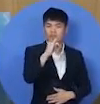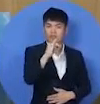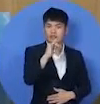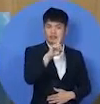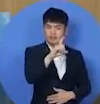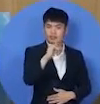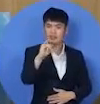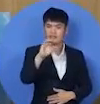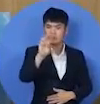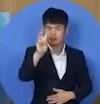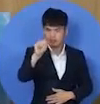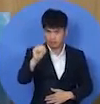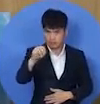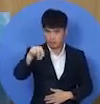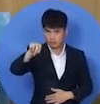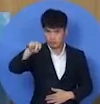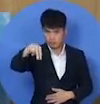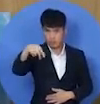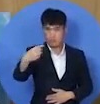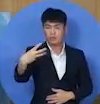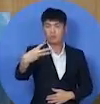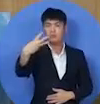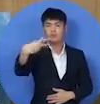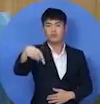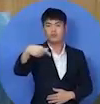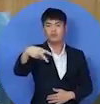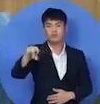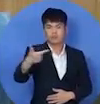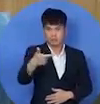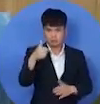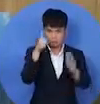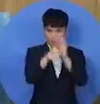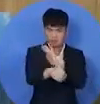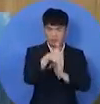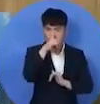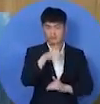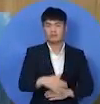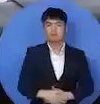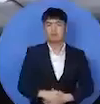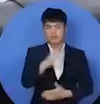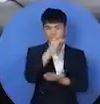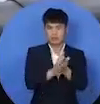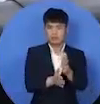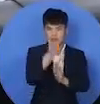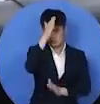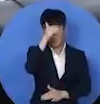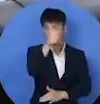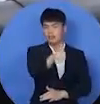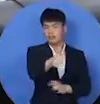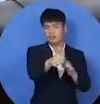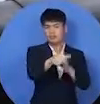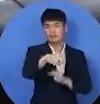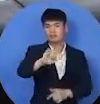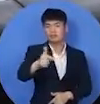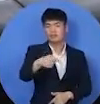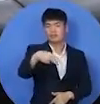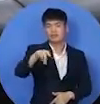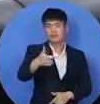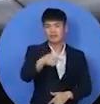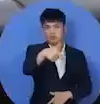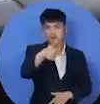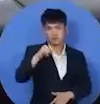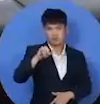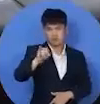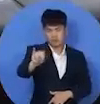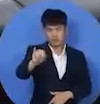주식회사 DIM 솔루션을 방문해 애로사항을 청취하고 해결 방안을 논의했습니다. 구본영 천안시장의 기업 살리기